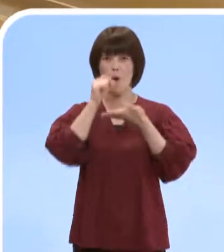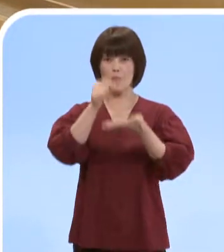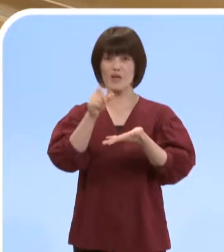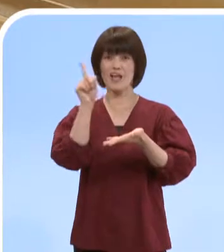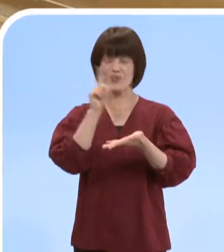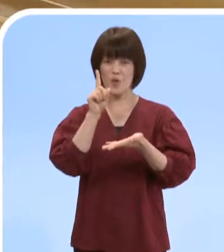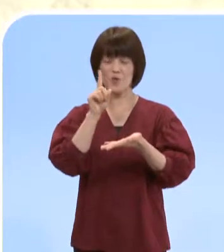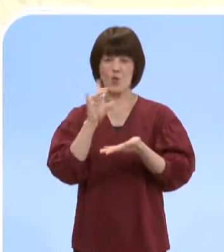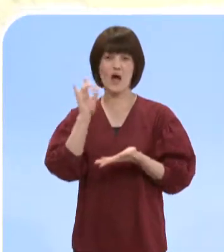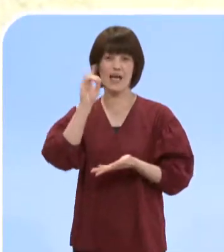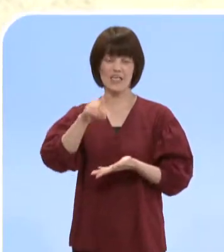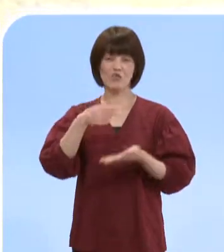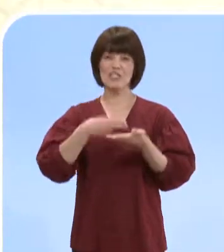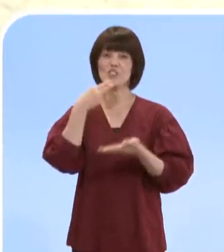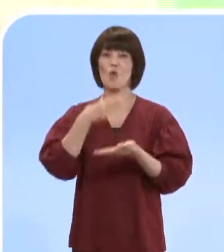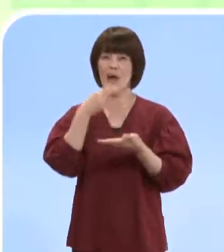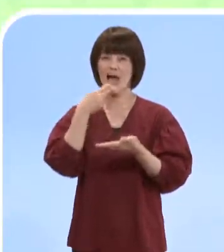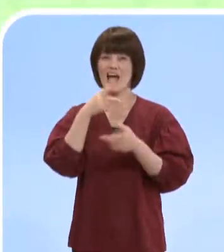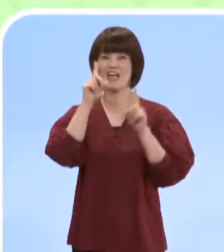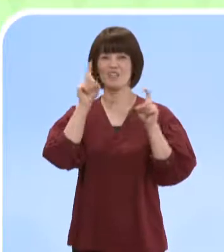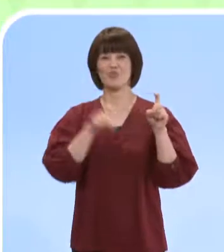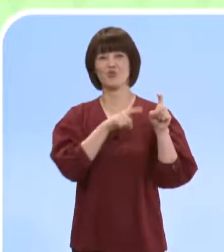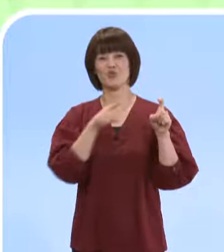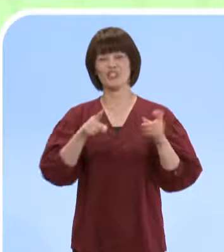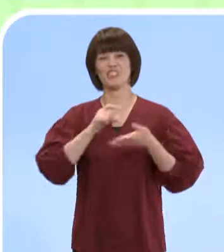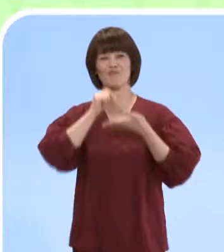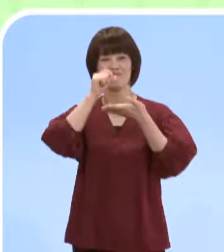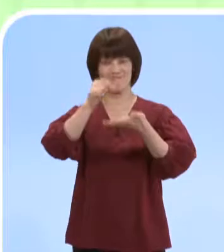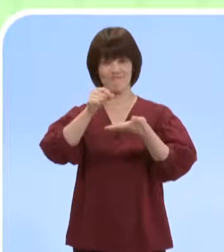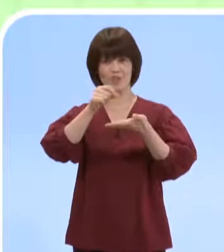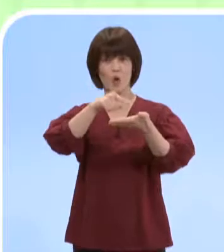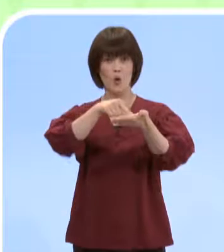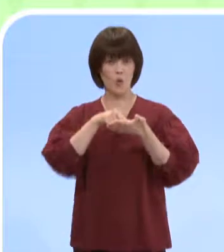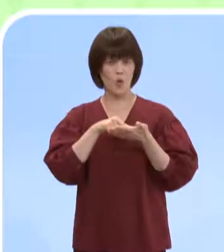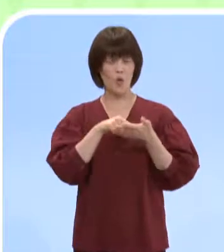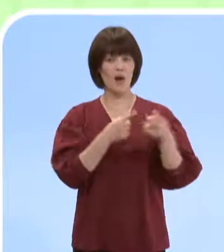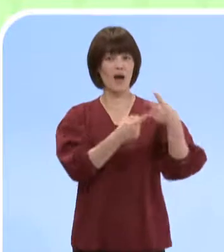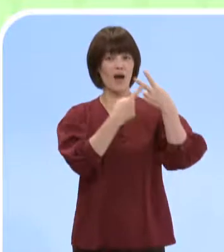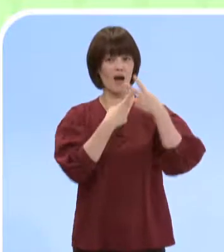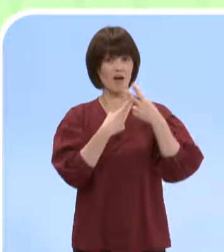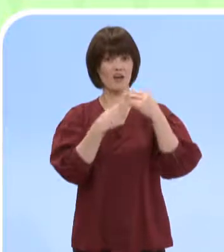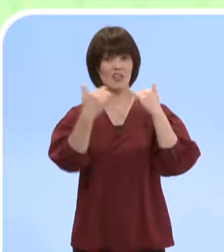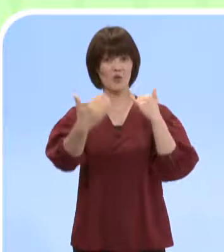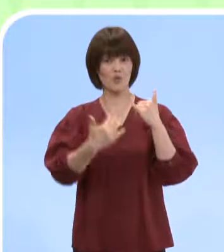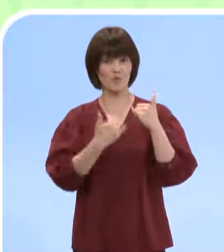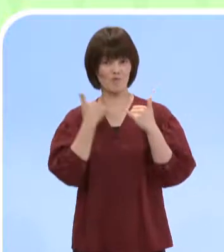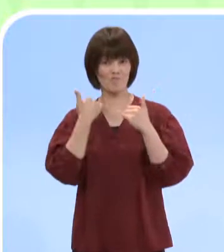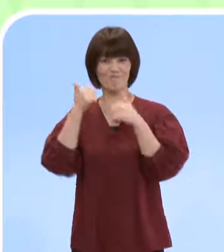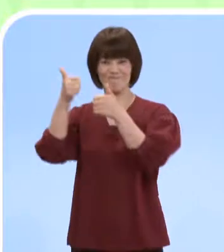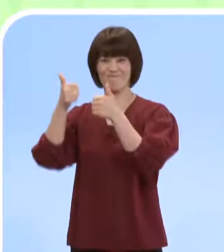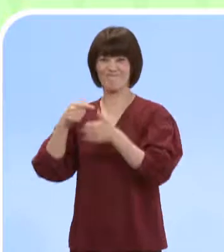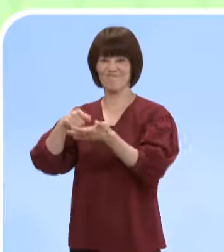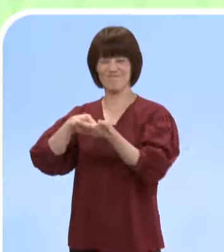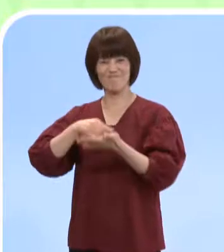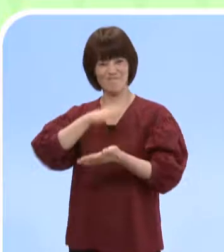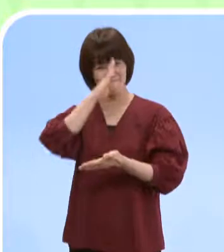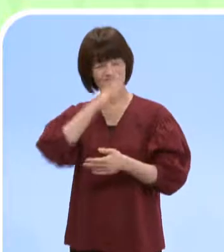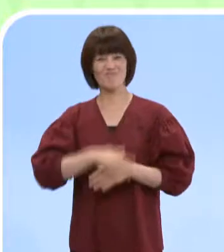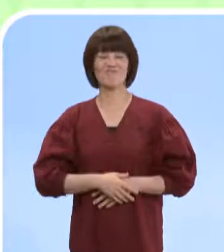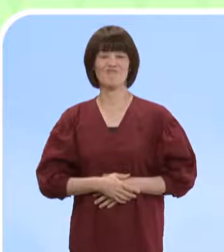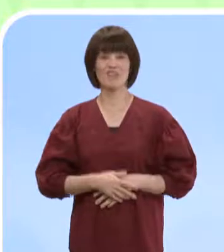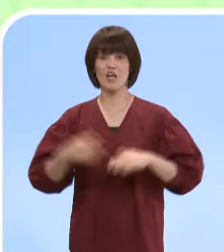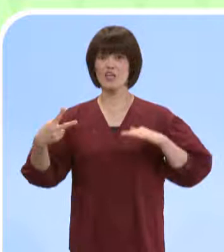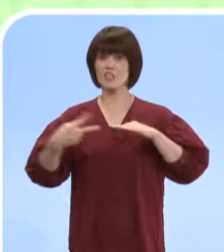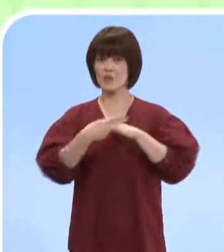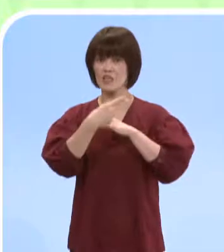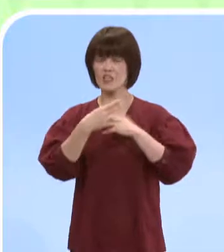今週のプレゼントは伊豆市そばを10人の方に。ご応募はハガキやファックス、番組のホームページ